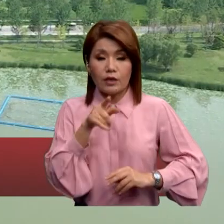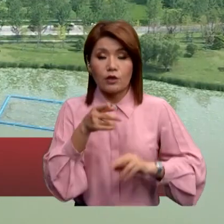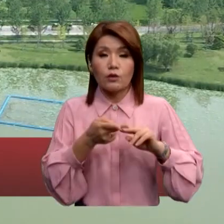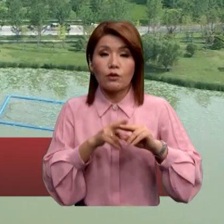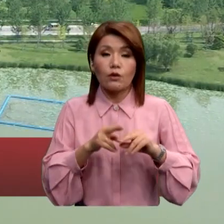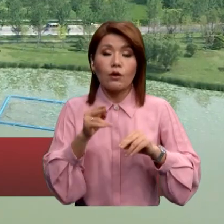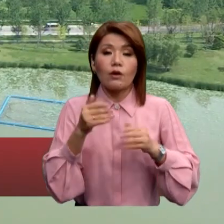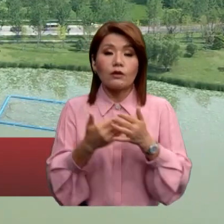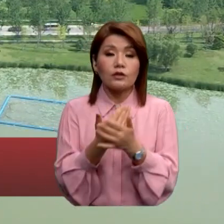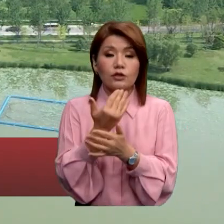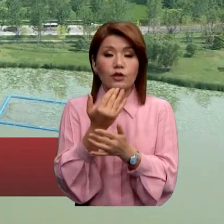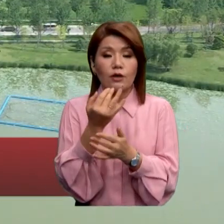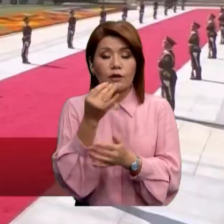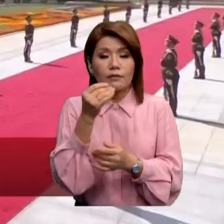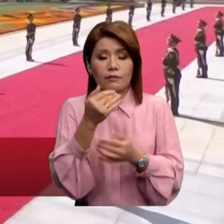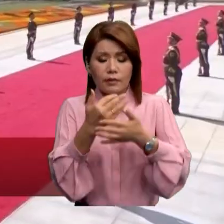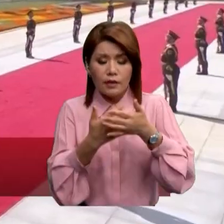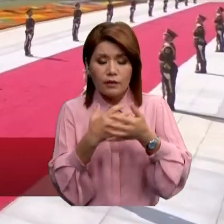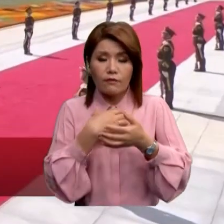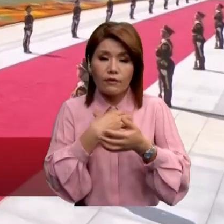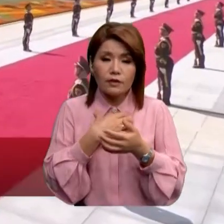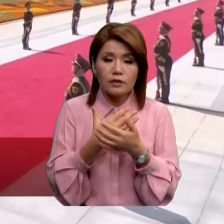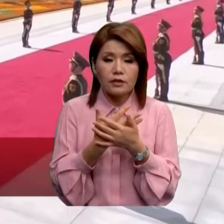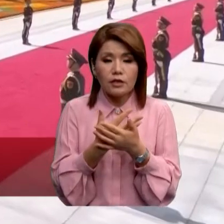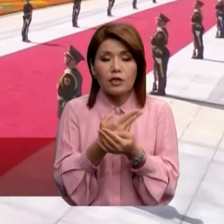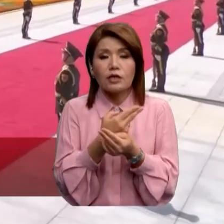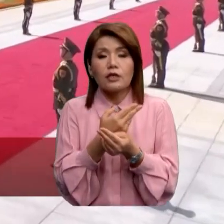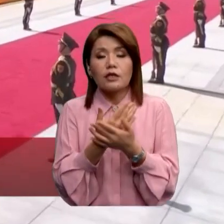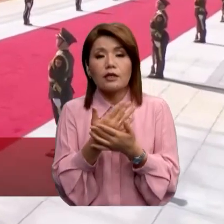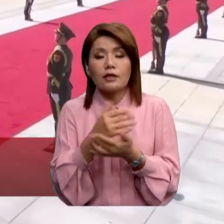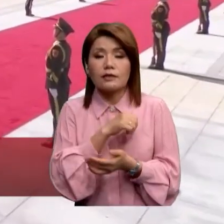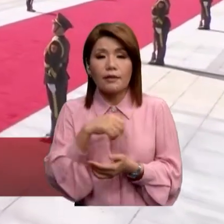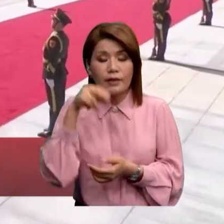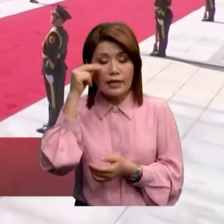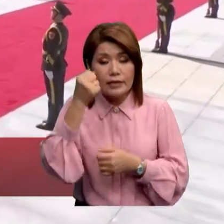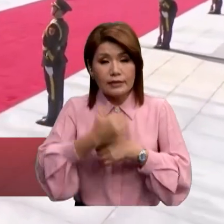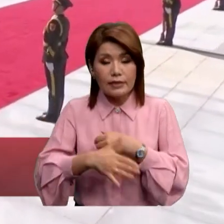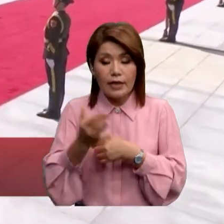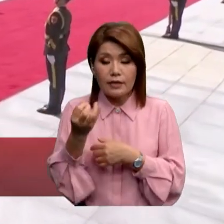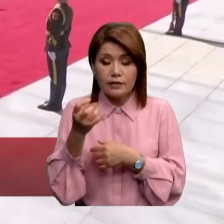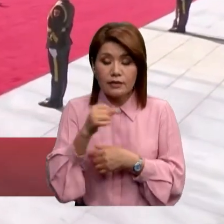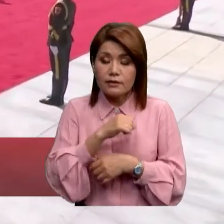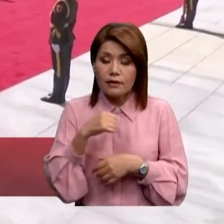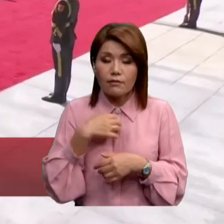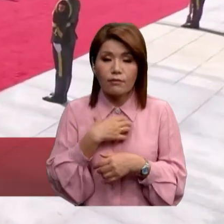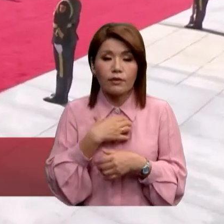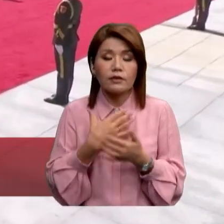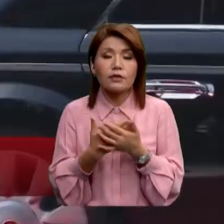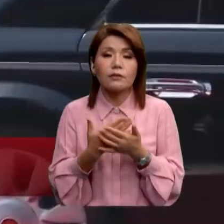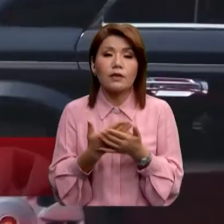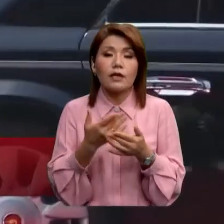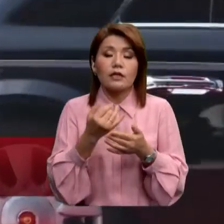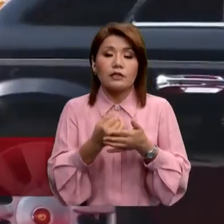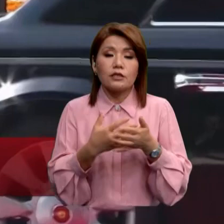в Поднебесную стала насыщенной по содержанию и яркой на событии. Саммит Китай-Центральная Азия стал одним из таких мероприятий, в которые в